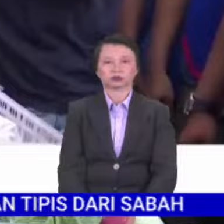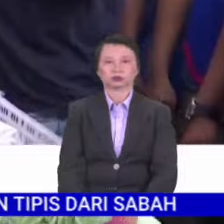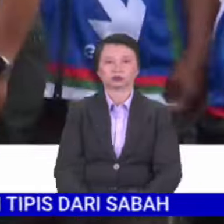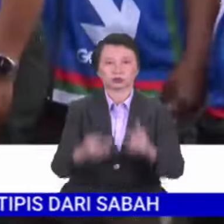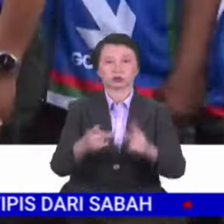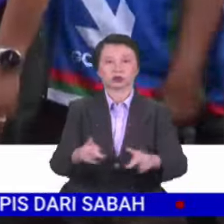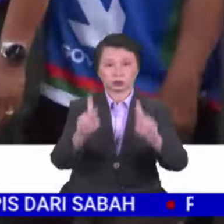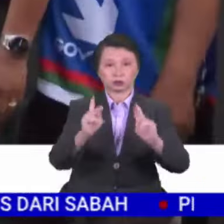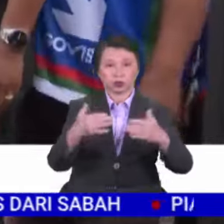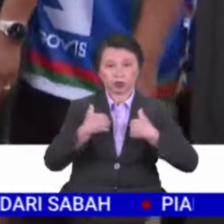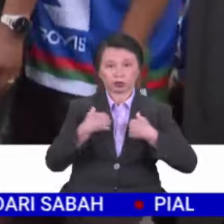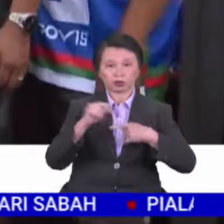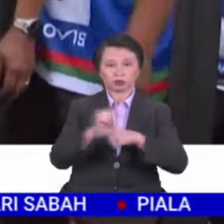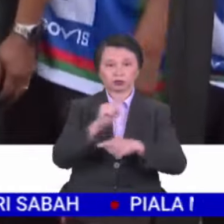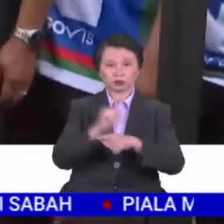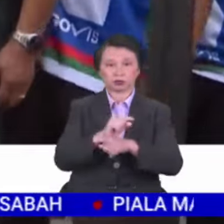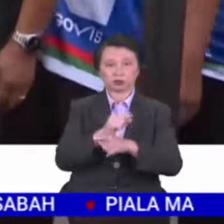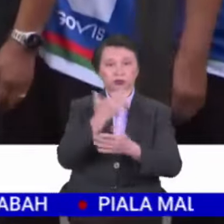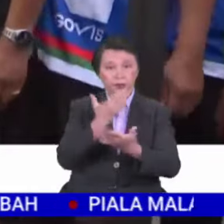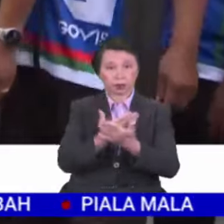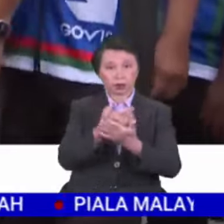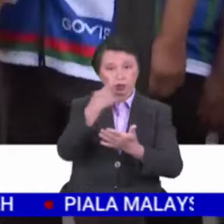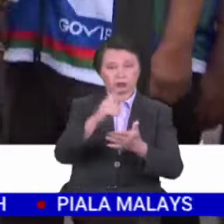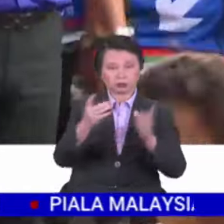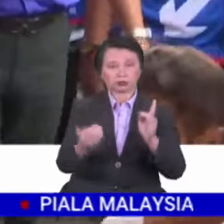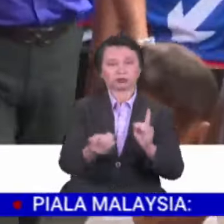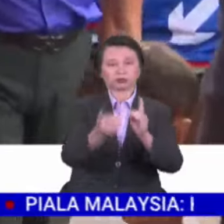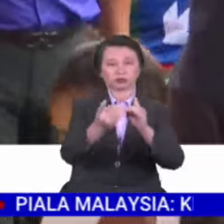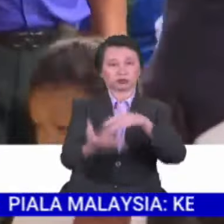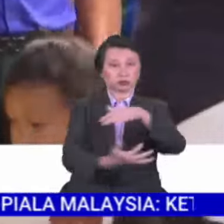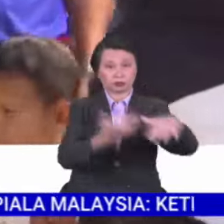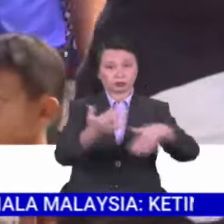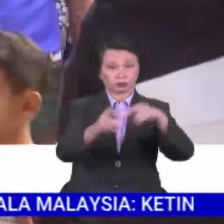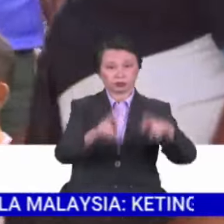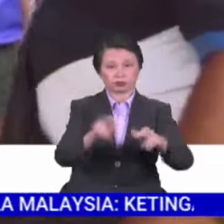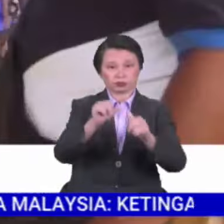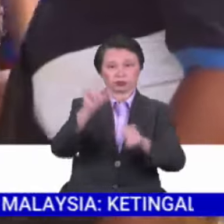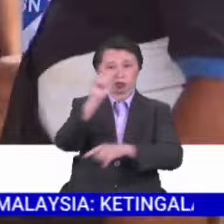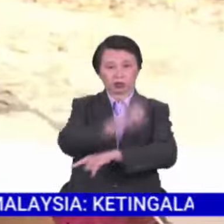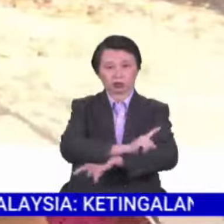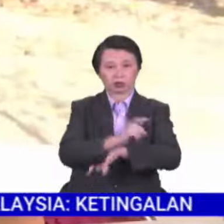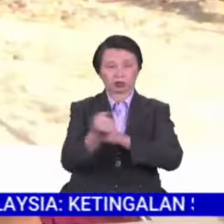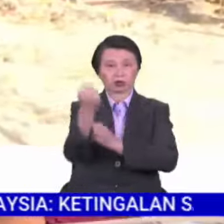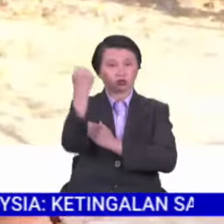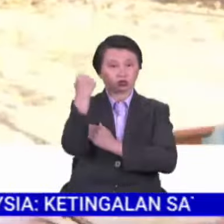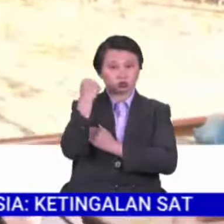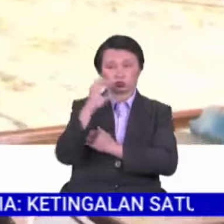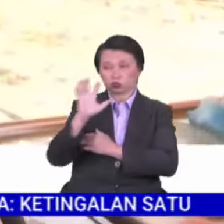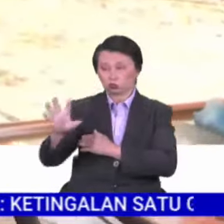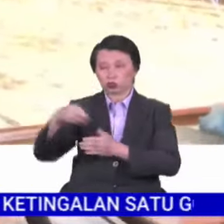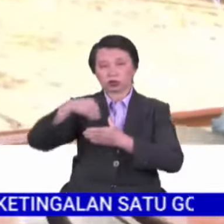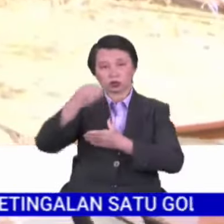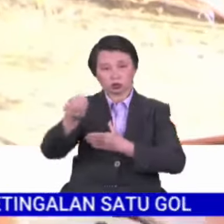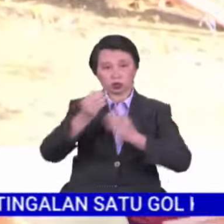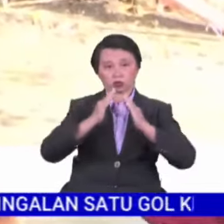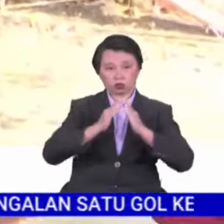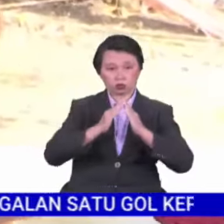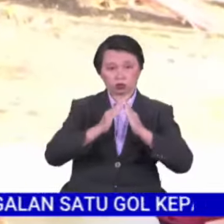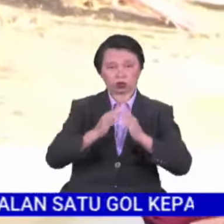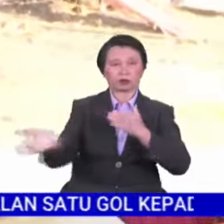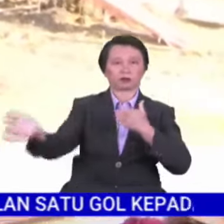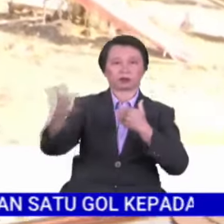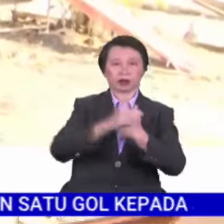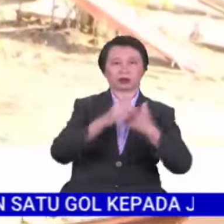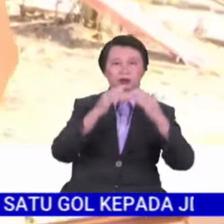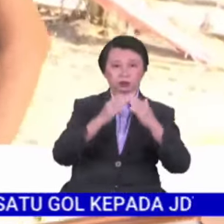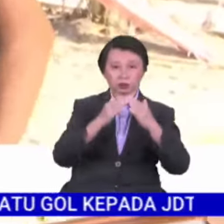Peluang yang ada digunakan sebaiknya untuk bertemu rakyat. Setiap hari seawal subuh, beliau keluar dari rumah dan hanya pulang